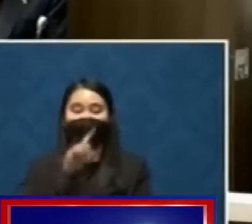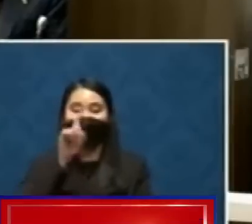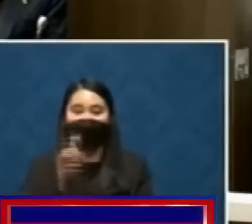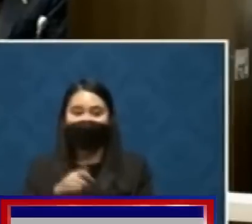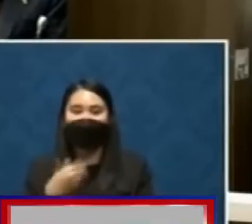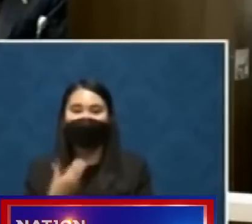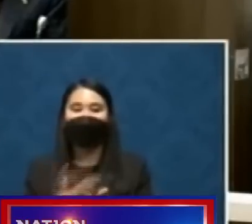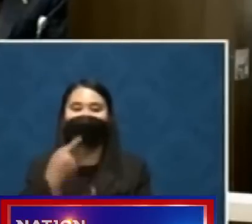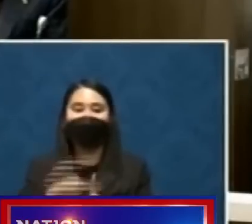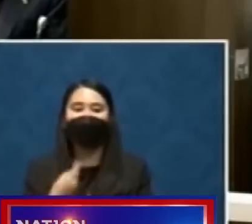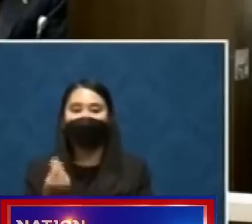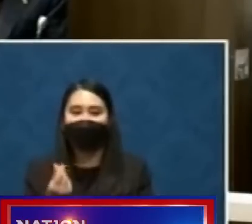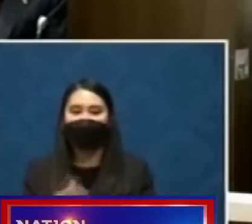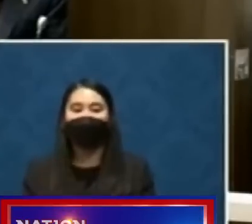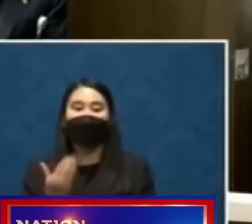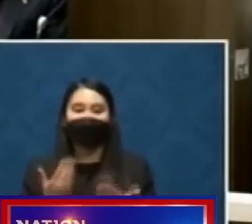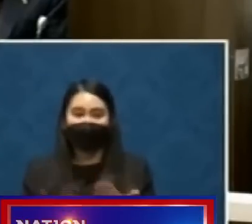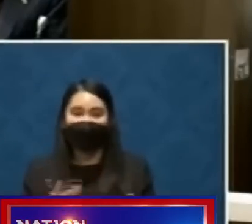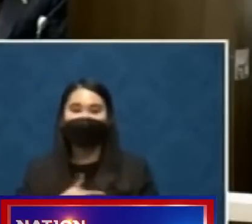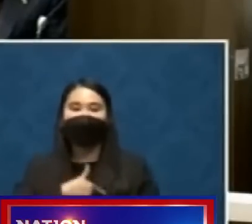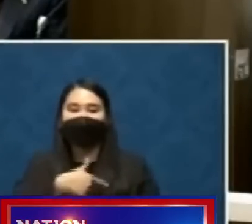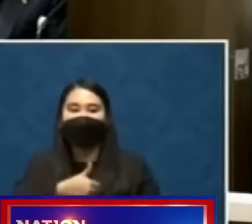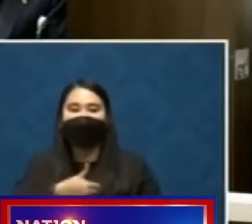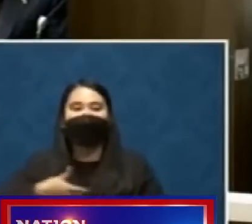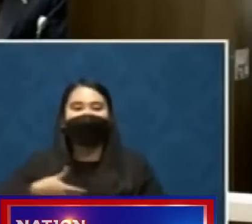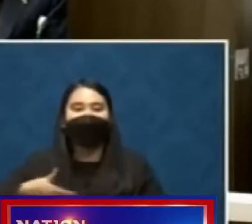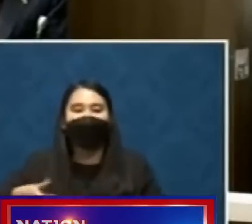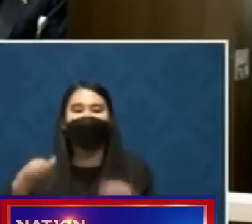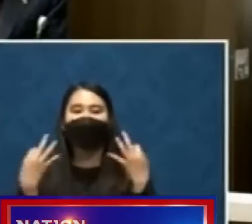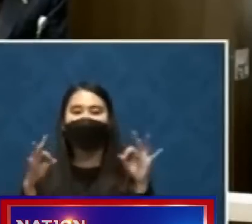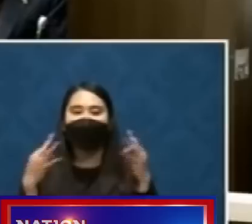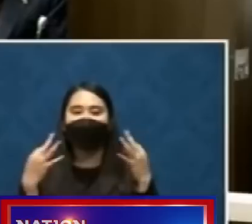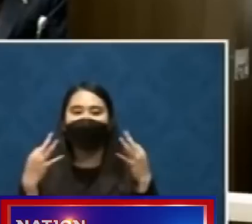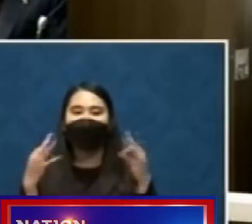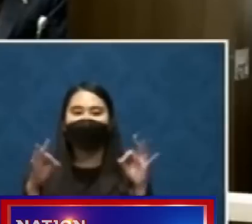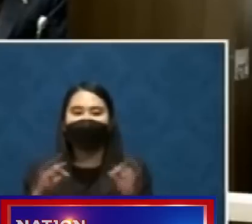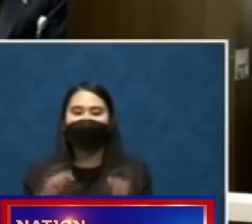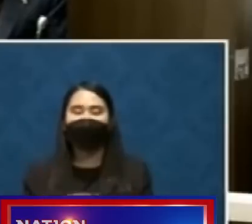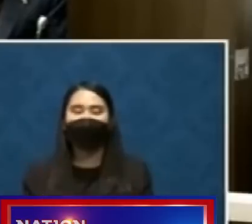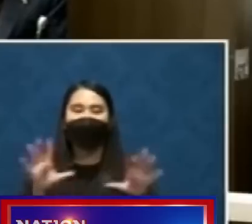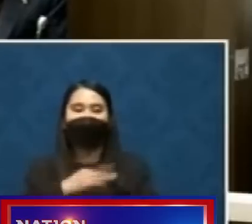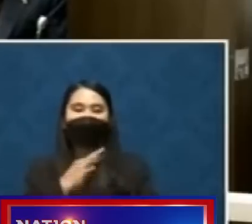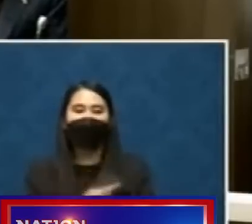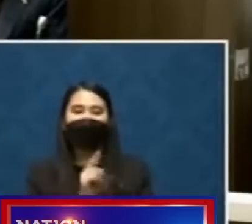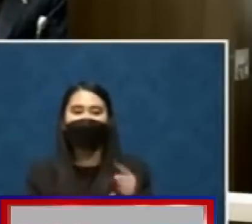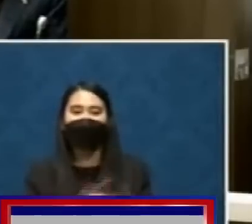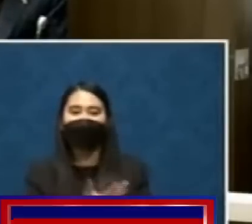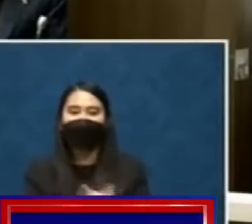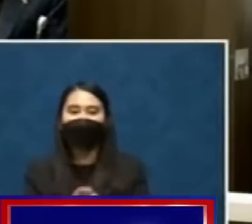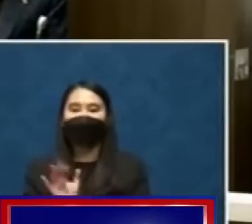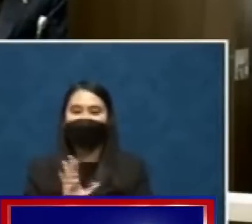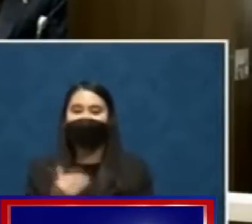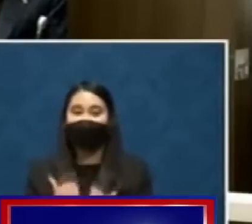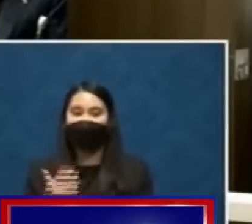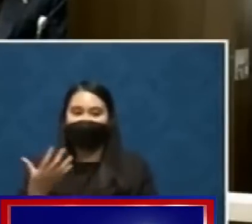คาเช่าเท่าไหร่หรือว่าใจดียืมกันให้ฟรีๆหมดยุคนาฬิกาเพื่อนไม่ต้องยืมกันแล้วนาฬิก